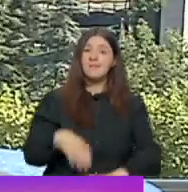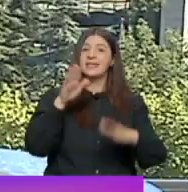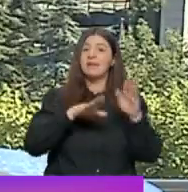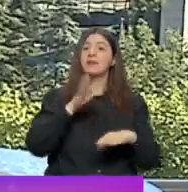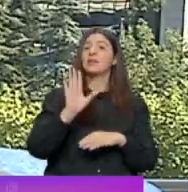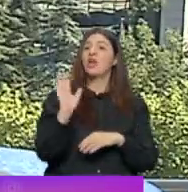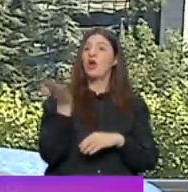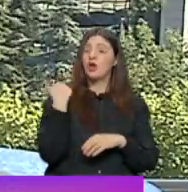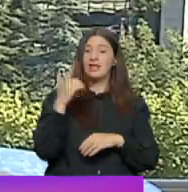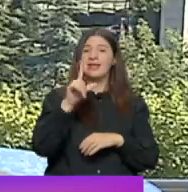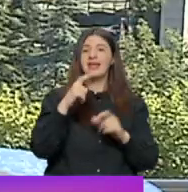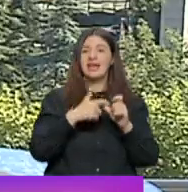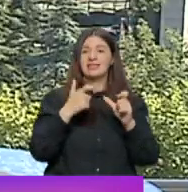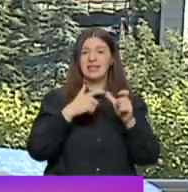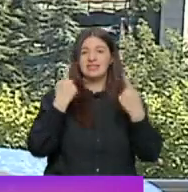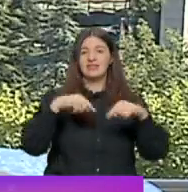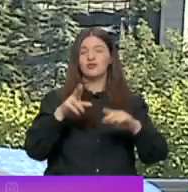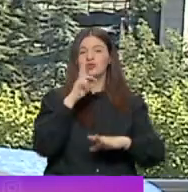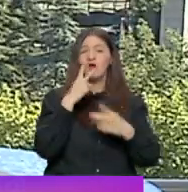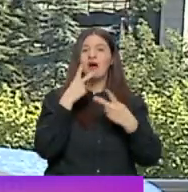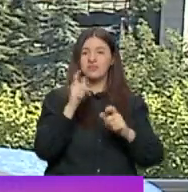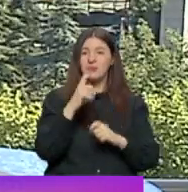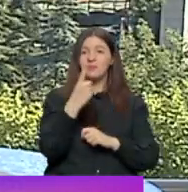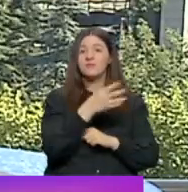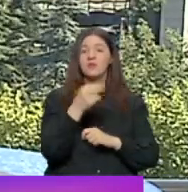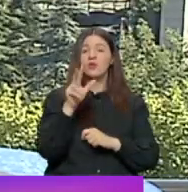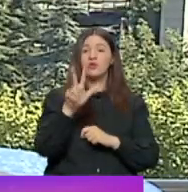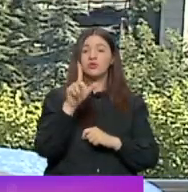Reklamlara gitmeden önce LGS sınav sonuçları açıklandı.